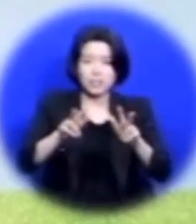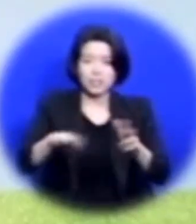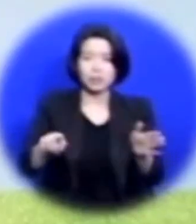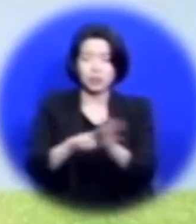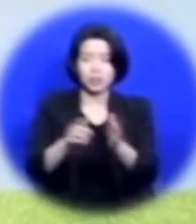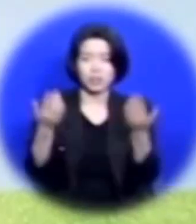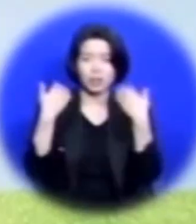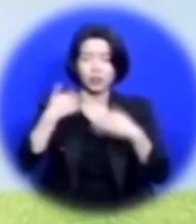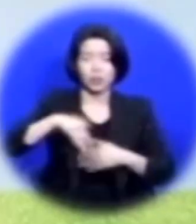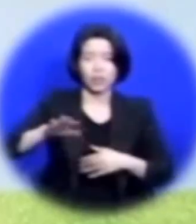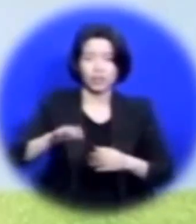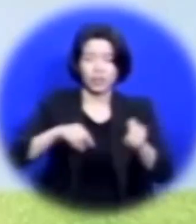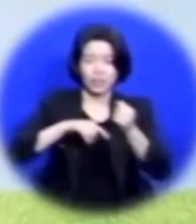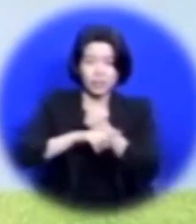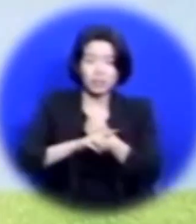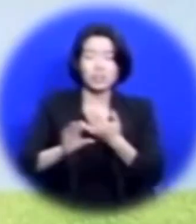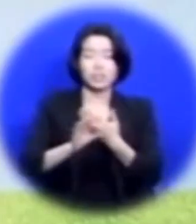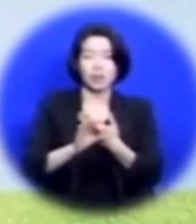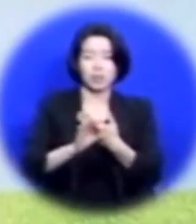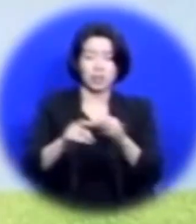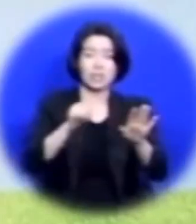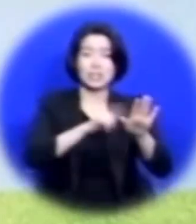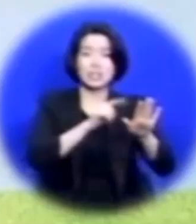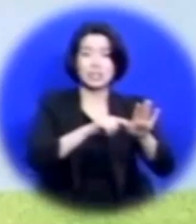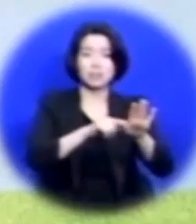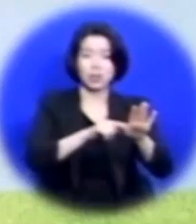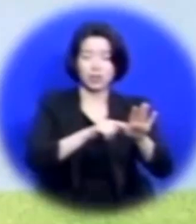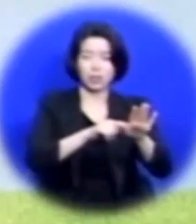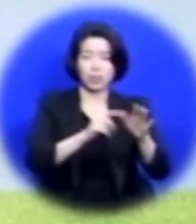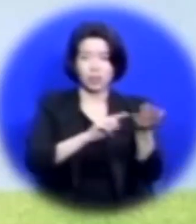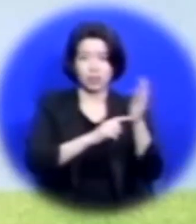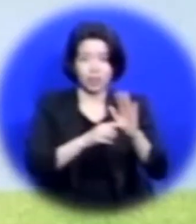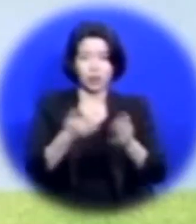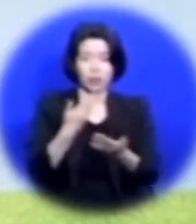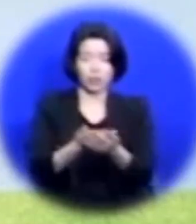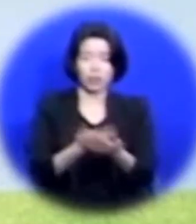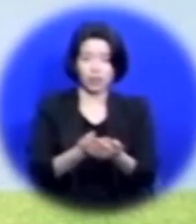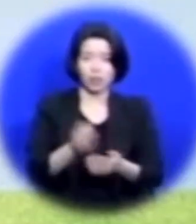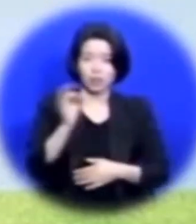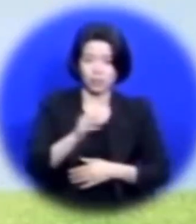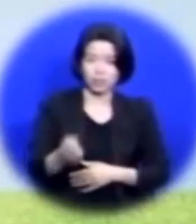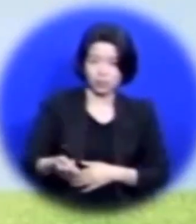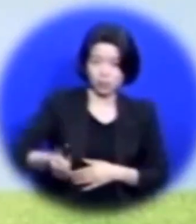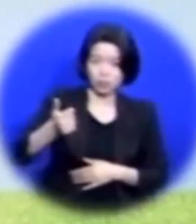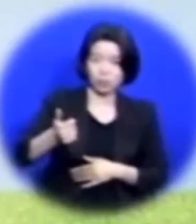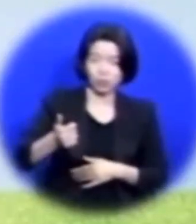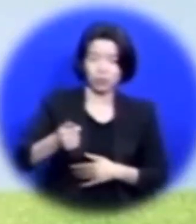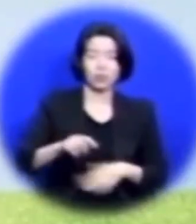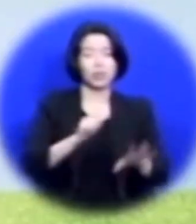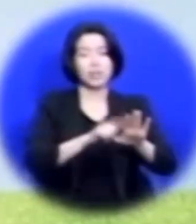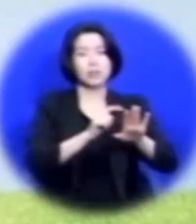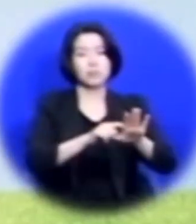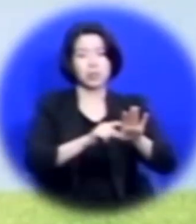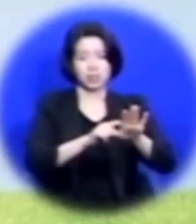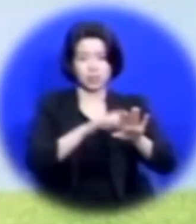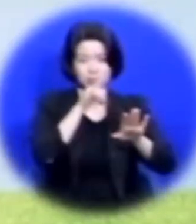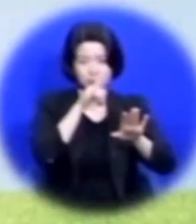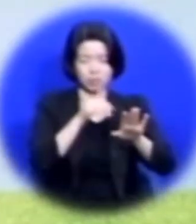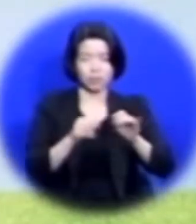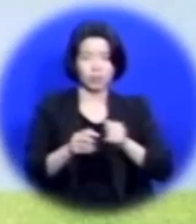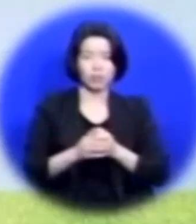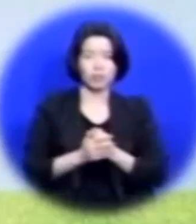가는게 뜻이라면 이제는 뒷면이 나오게 해주세요 그리고 동전을 던졌는데 뒷면이 나왔습니다